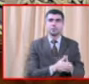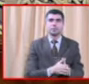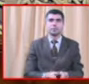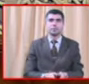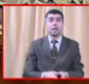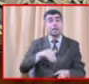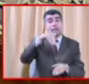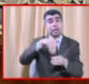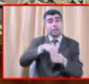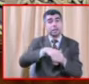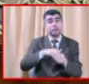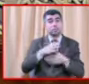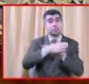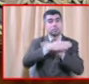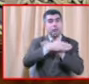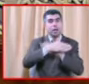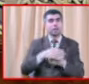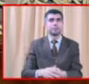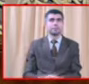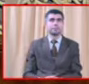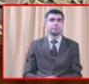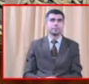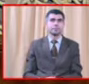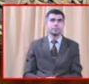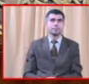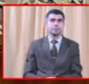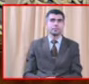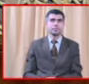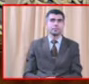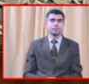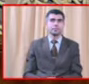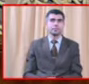احد الساده النواب من فريق التجمع الوطني الاحرار تفضل.